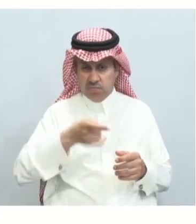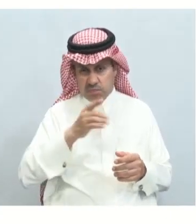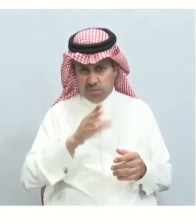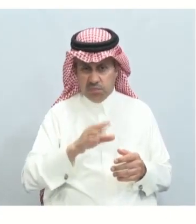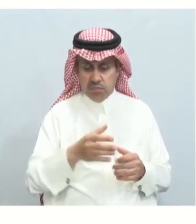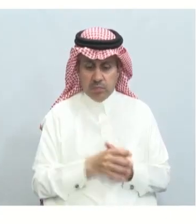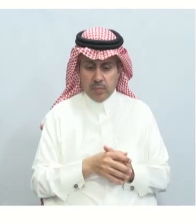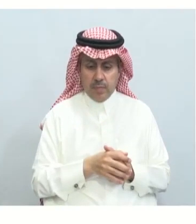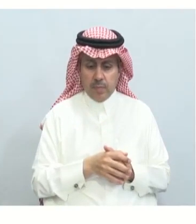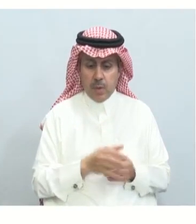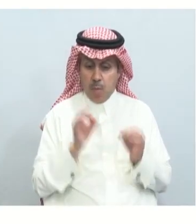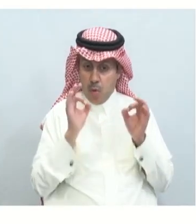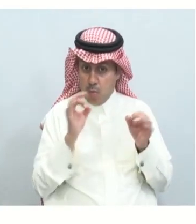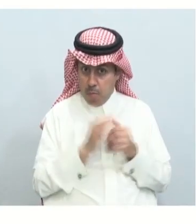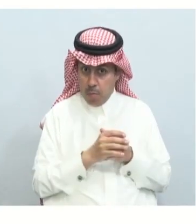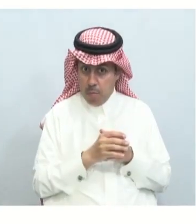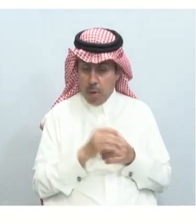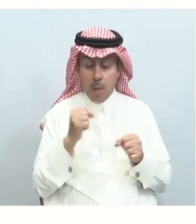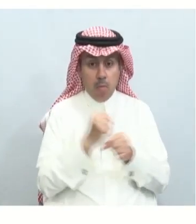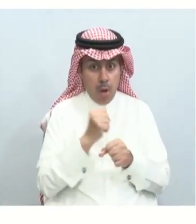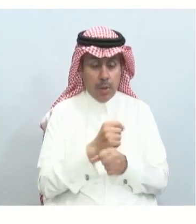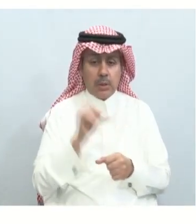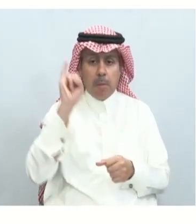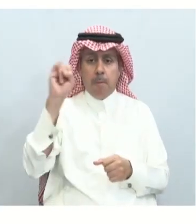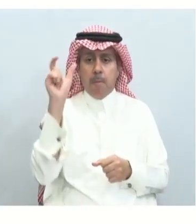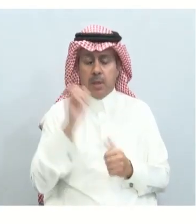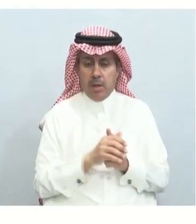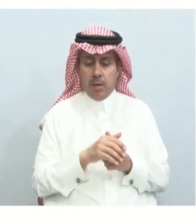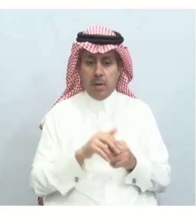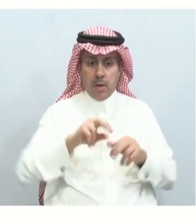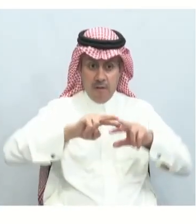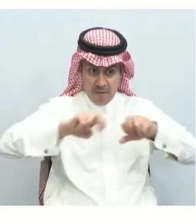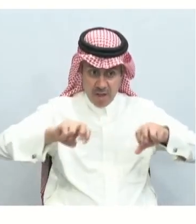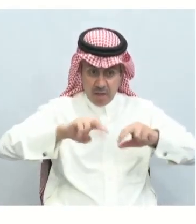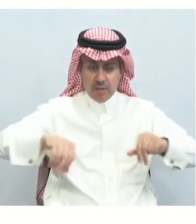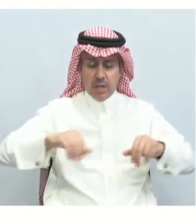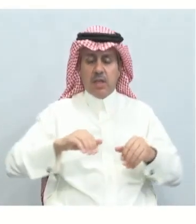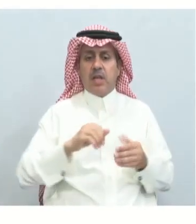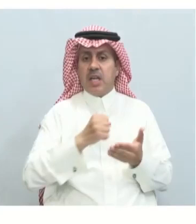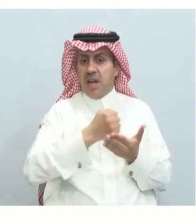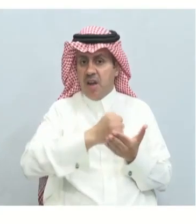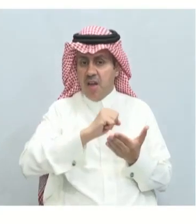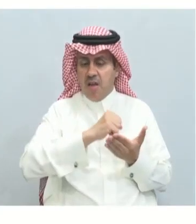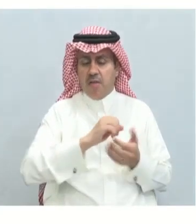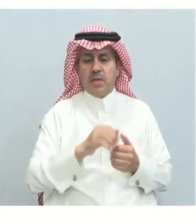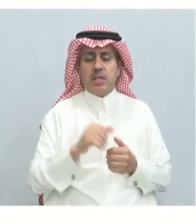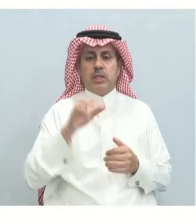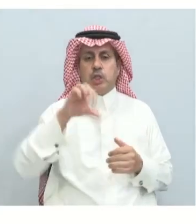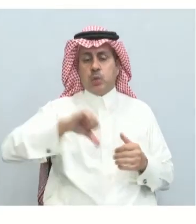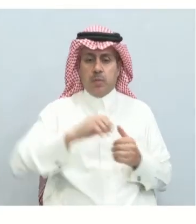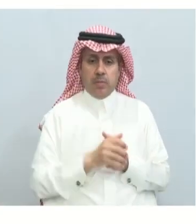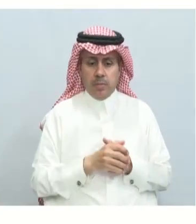تنجح فيحتاج الى معامله ماء الرجل في المختبر لفصل الشوائب والحيوانات المنويه